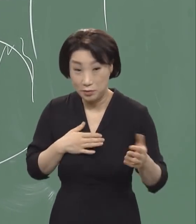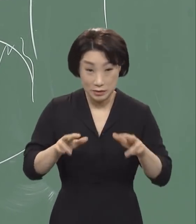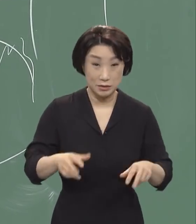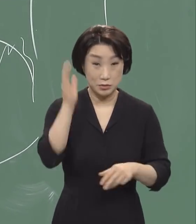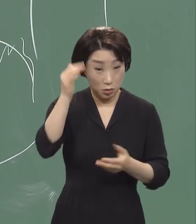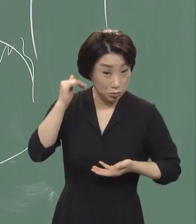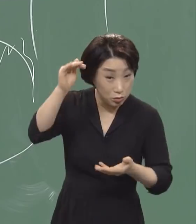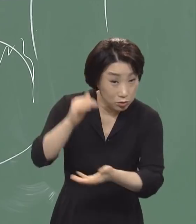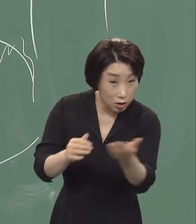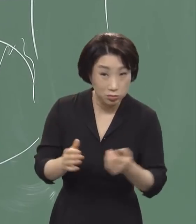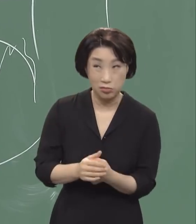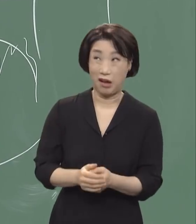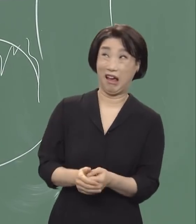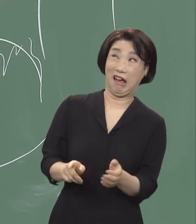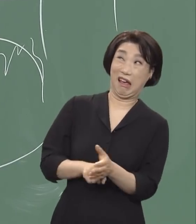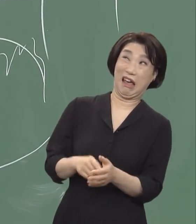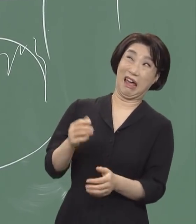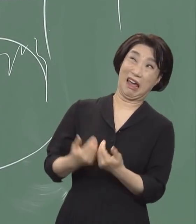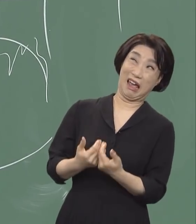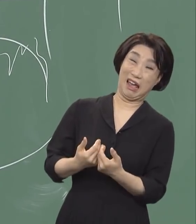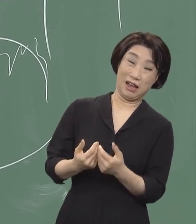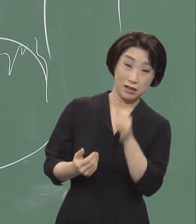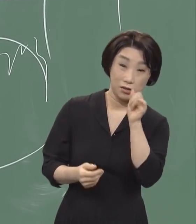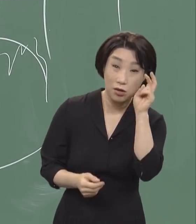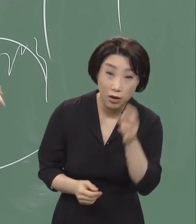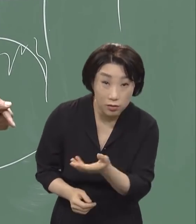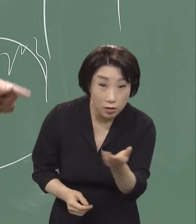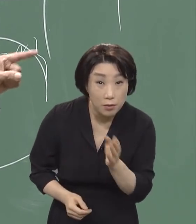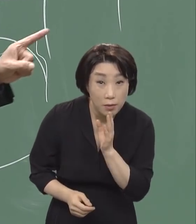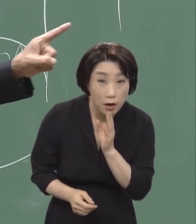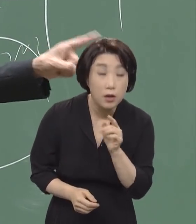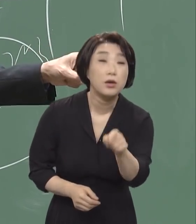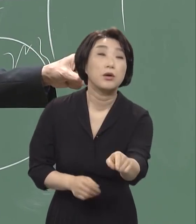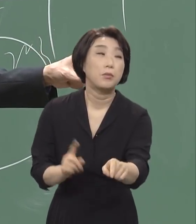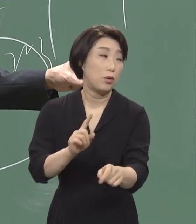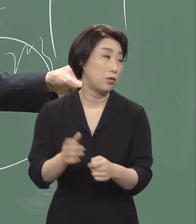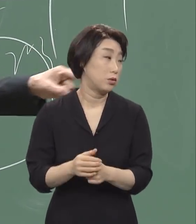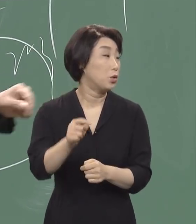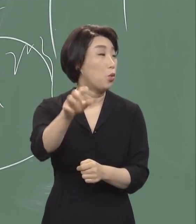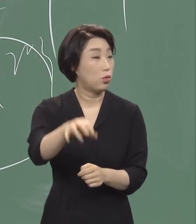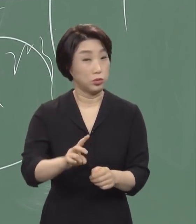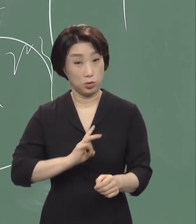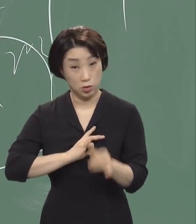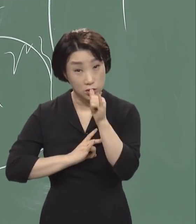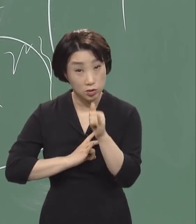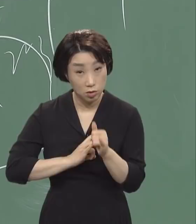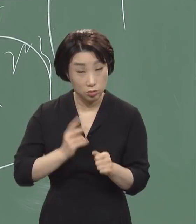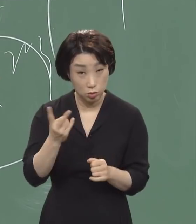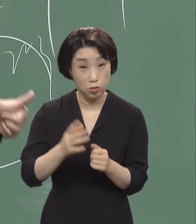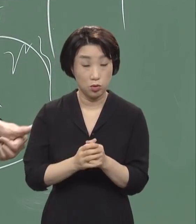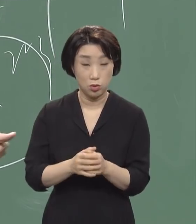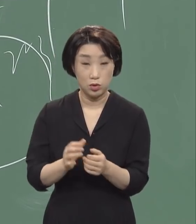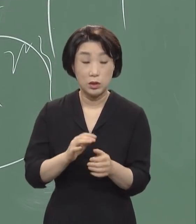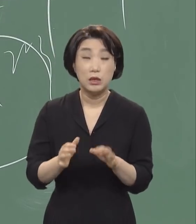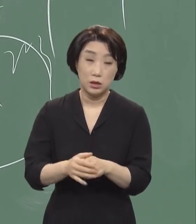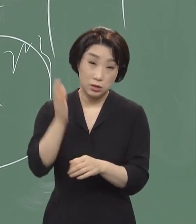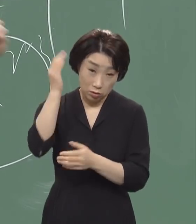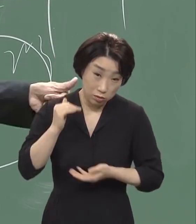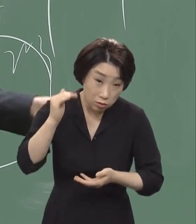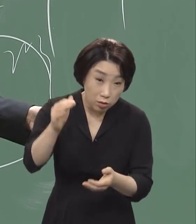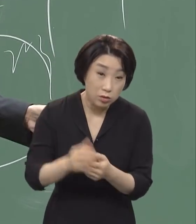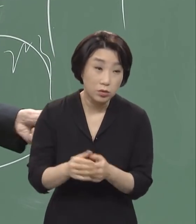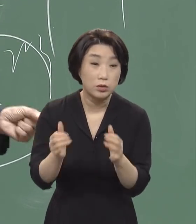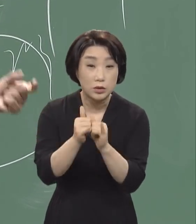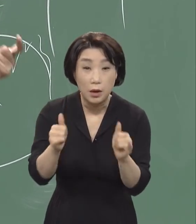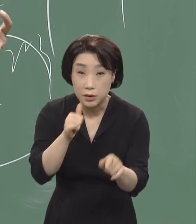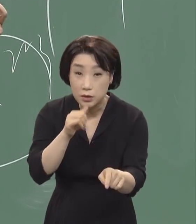듣지 않은 분도 읽을 것입니다 뭐라고 말하냐 거기는 손지자도 있어 그리고 이 말을 졸해주는 자도